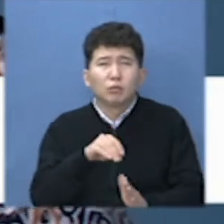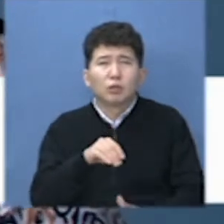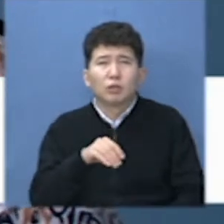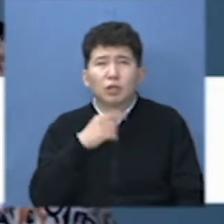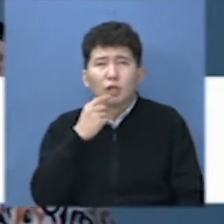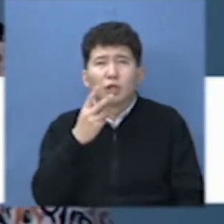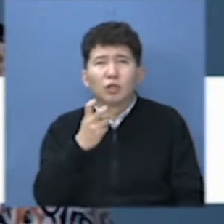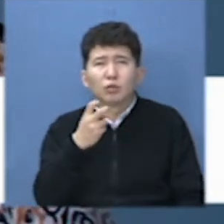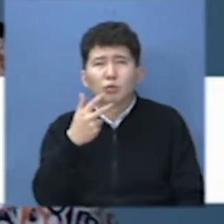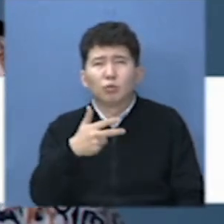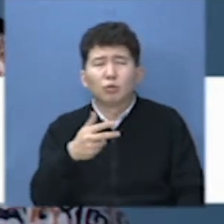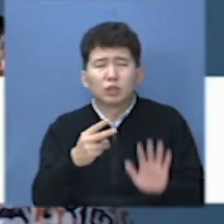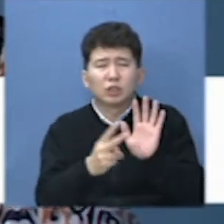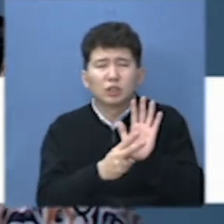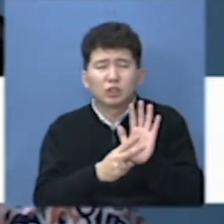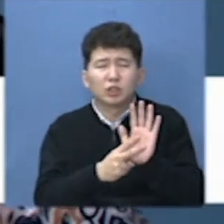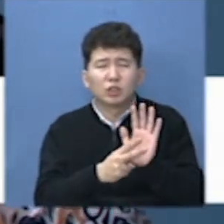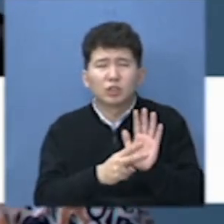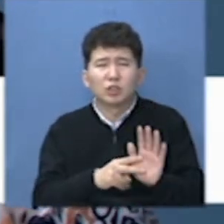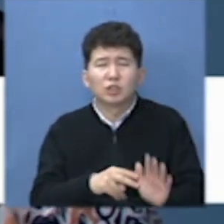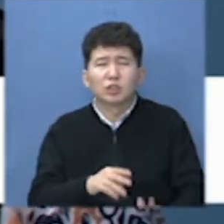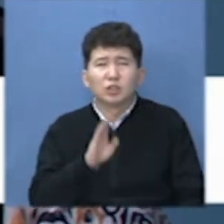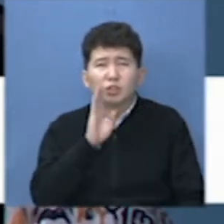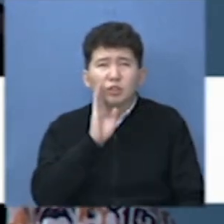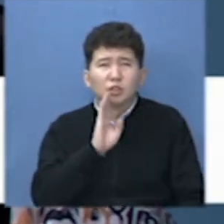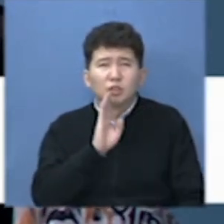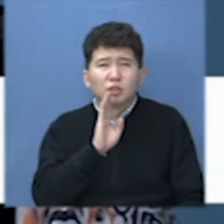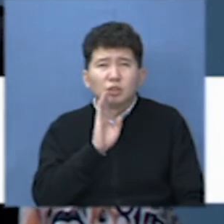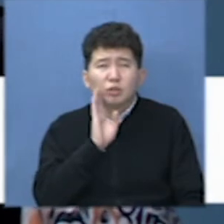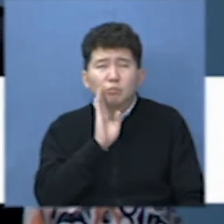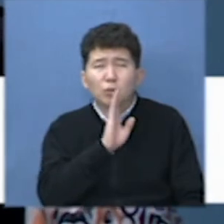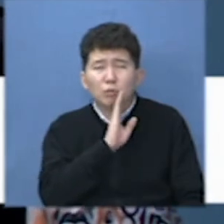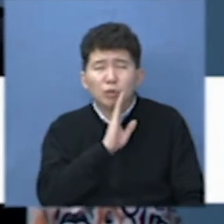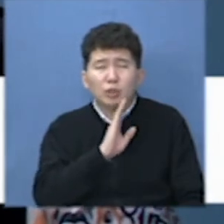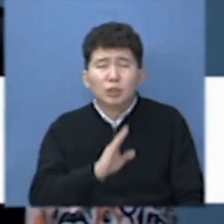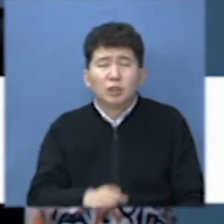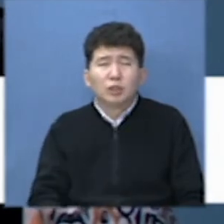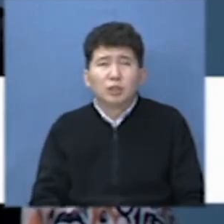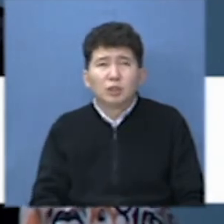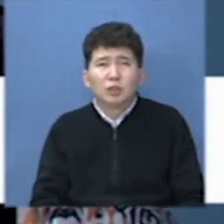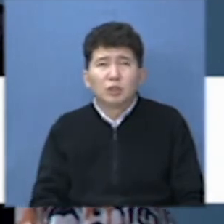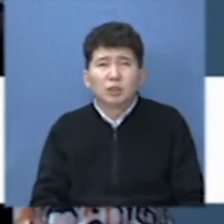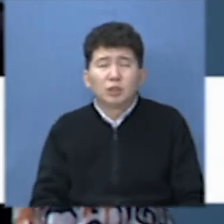237 әйел тиісті. Соның 170-і дауыс беріп үлгірді.